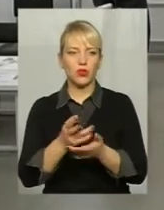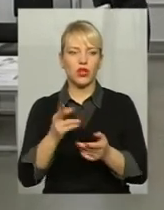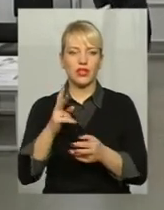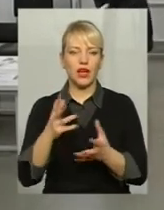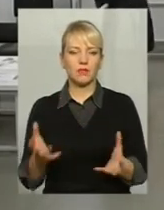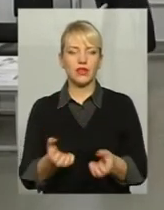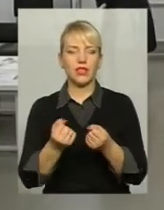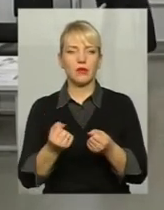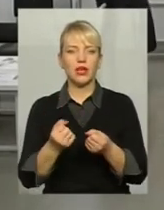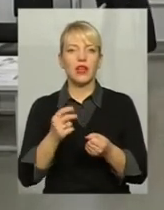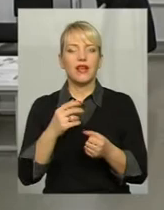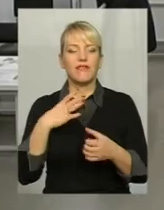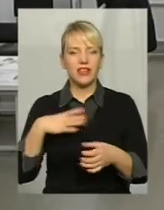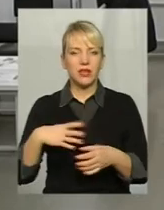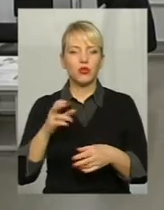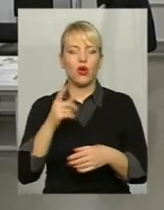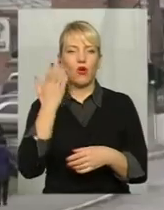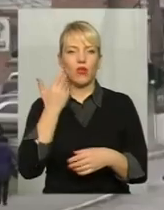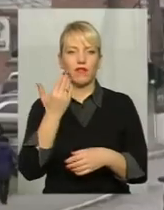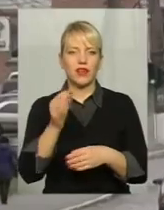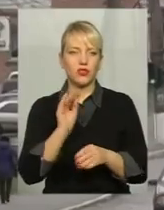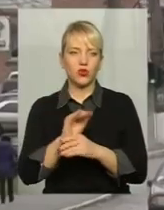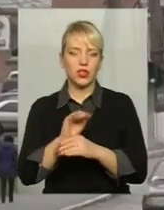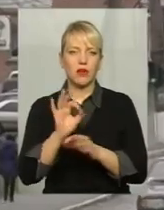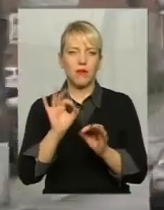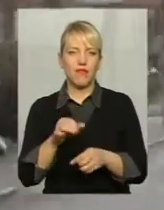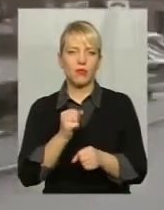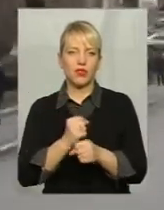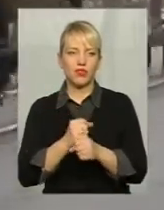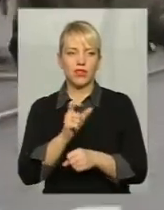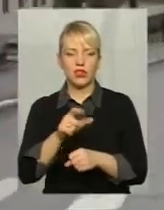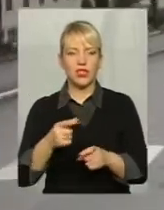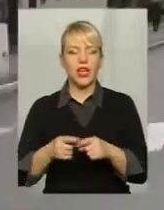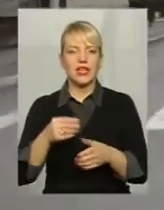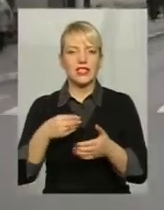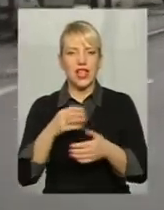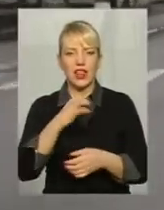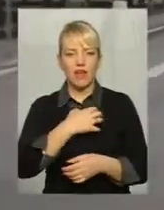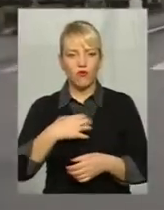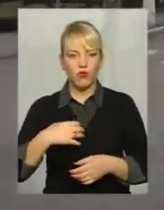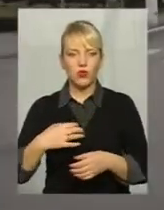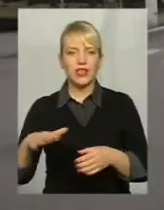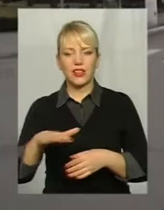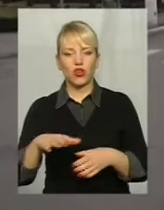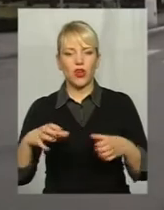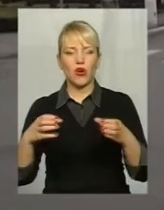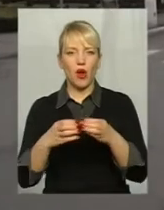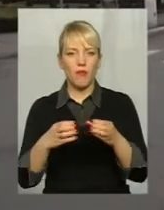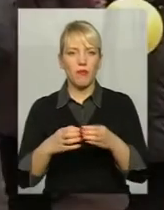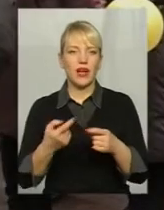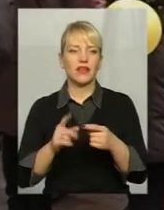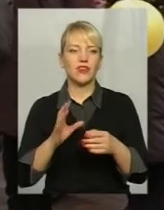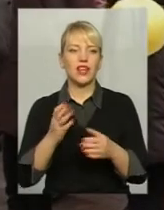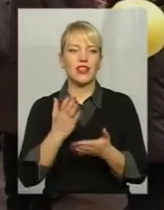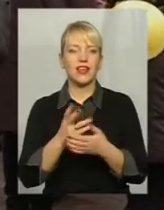критикують і правильно працювати з людьми Славуцька терогромада існує де-факто Вибори у ній ще не відбулися, але вже